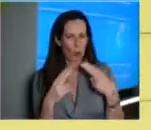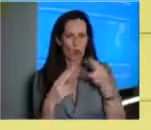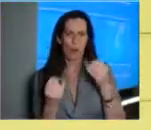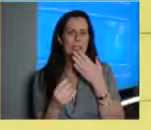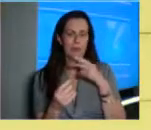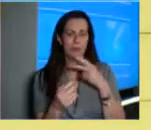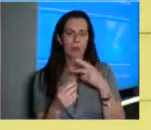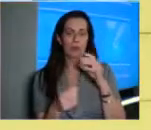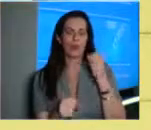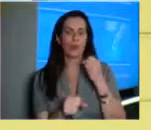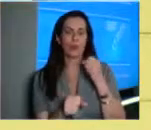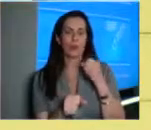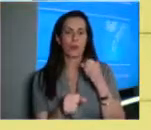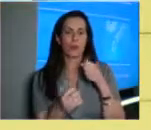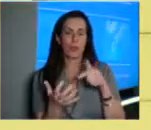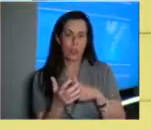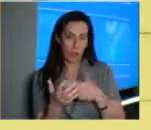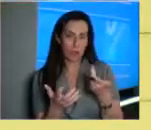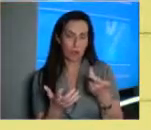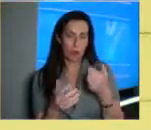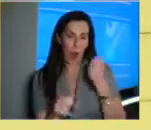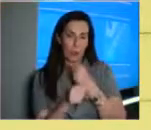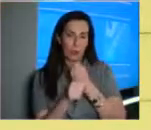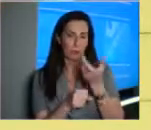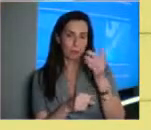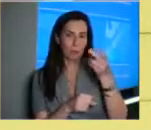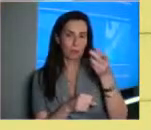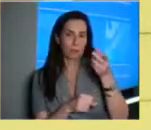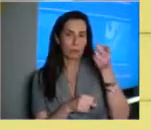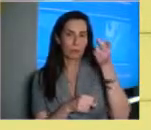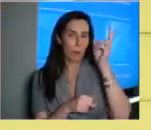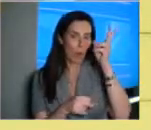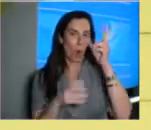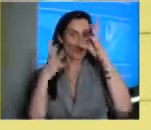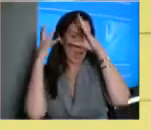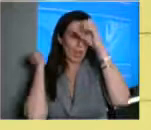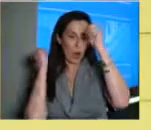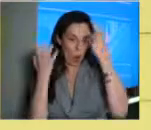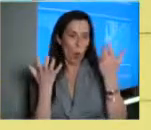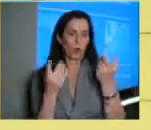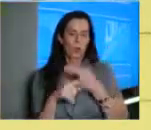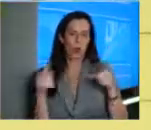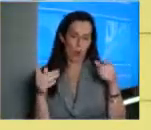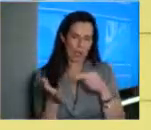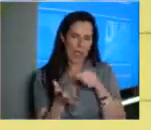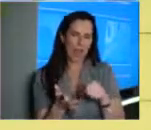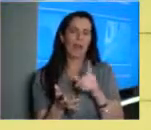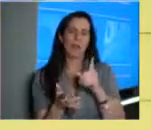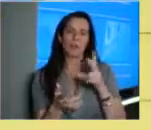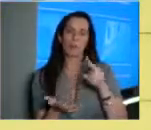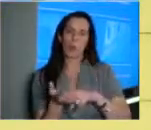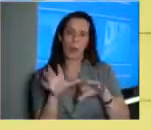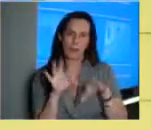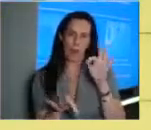ישראלים שנשלחים לחול, במשימות לאומיות, שגרירים, עובדי שגרירות וכל מיני שליחים רשמיים של המדינה, והם רשאים